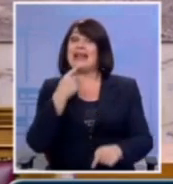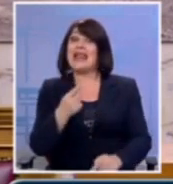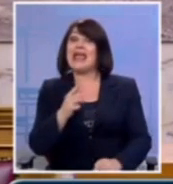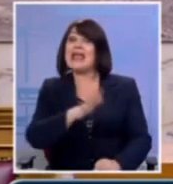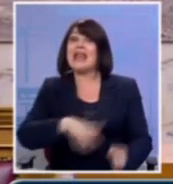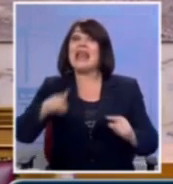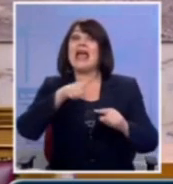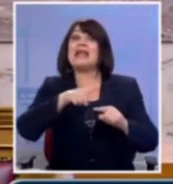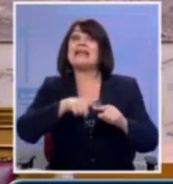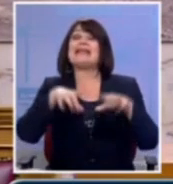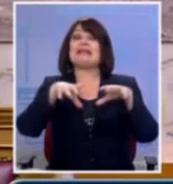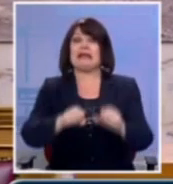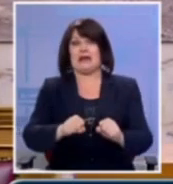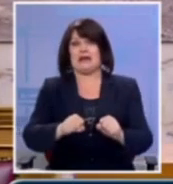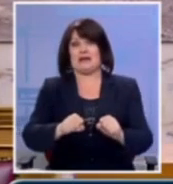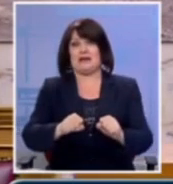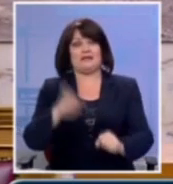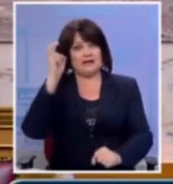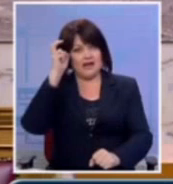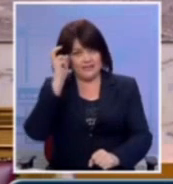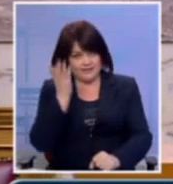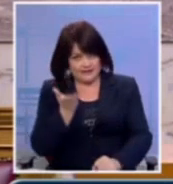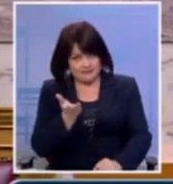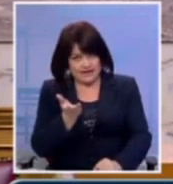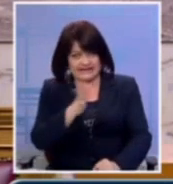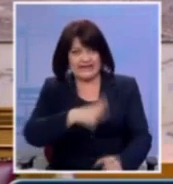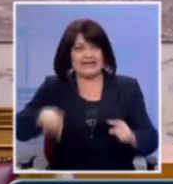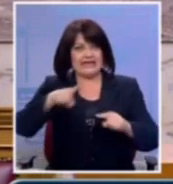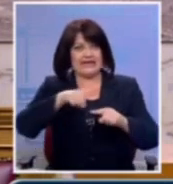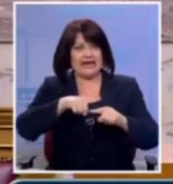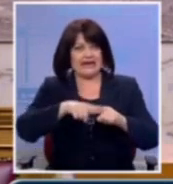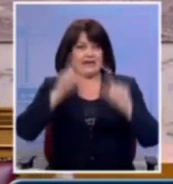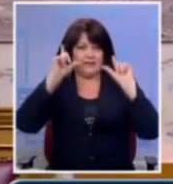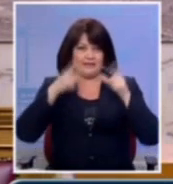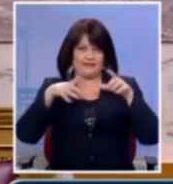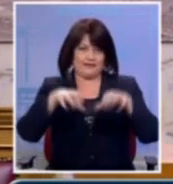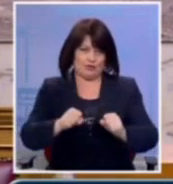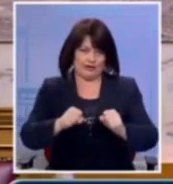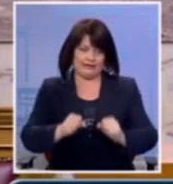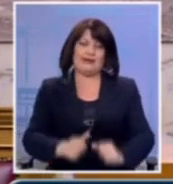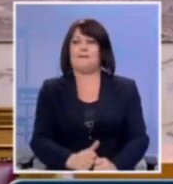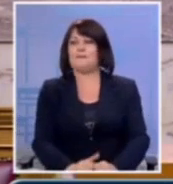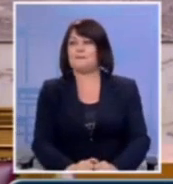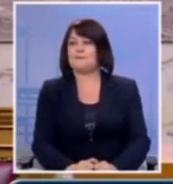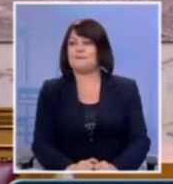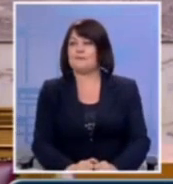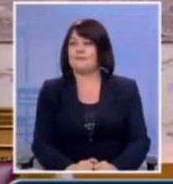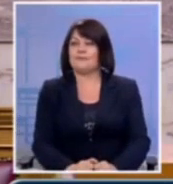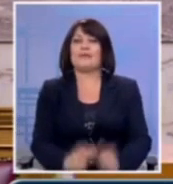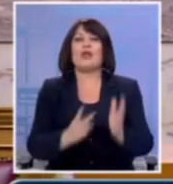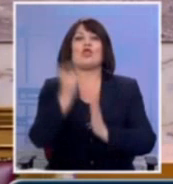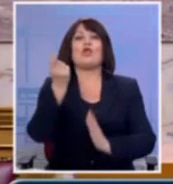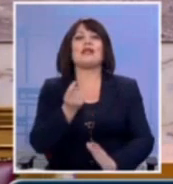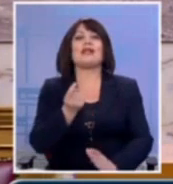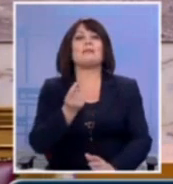λαϊκή κυριαρχία. Για να θυμόμαστε και την κυριαρχία με τη δημοκρατική της έννοια. Το